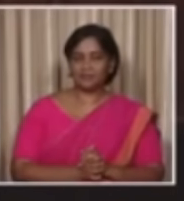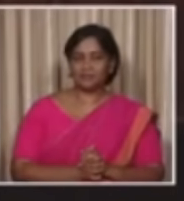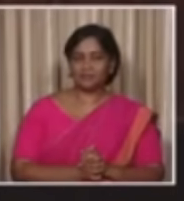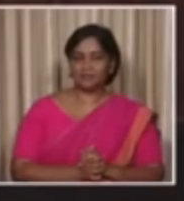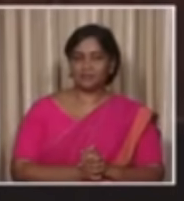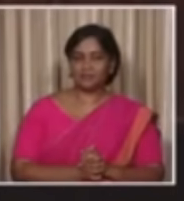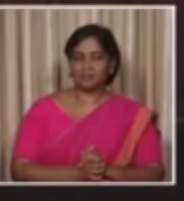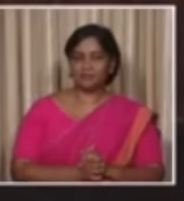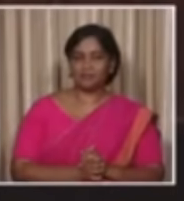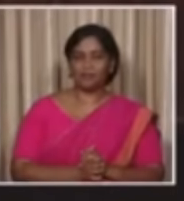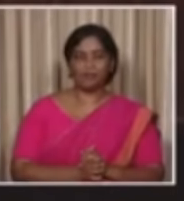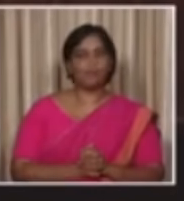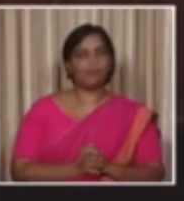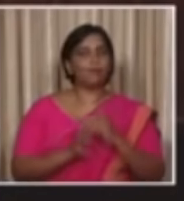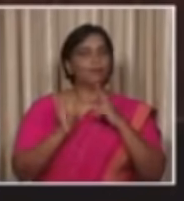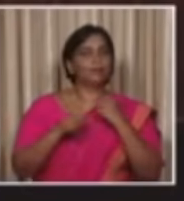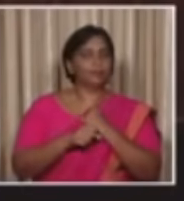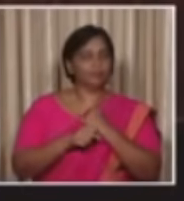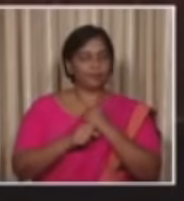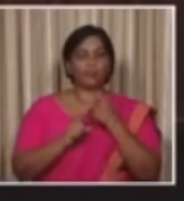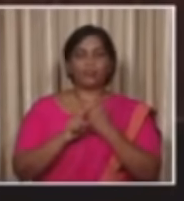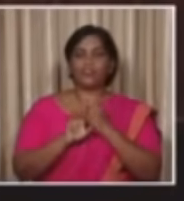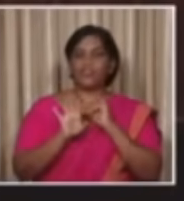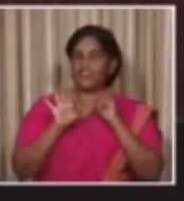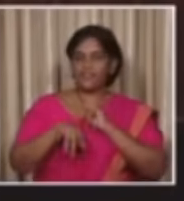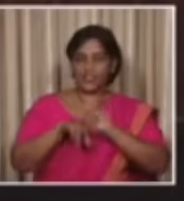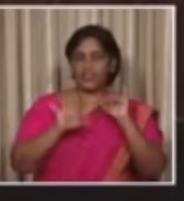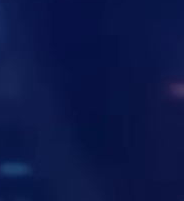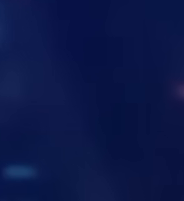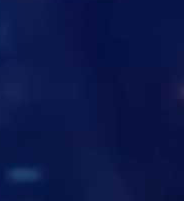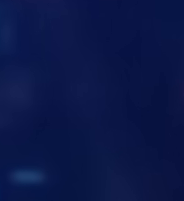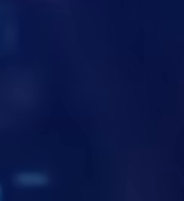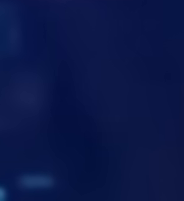ස්තුතිකර මන්තුමනි. මීළඟට ගරු ගෙවිඳි කුමාරතුංග මන්තුම ඔබතුමාට විනාඩි 6ක් කාලයක් ලැබෙනවා.